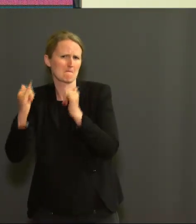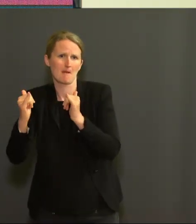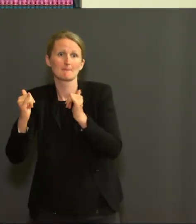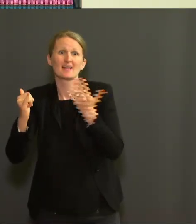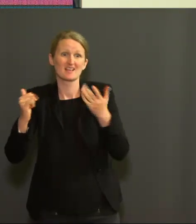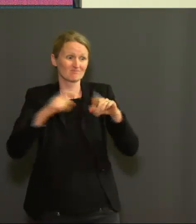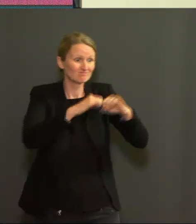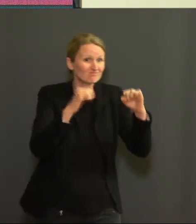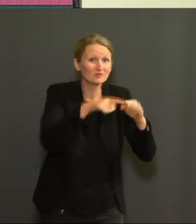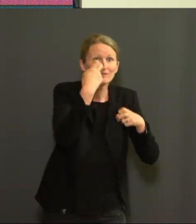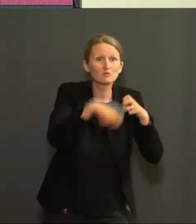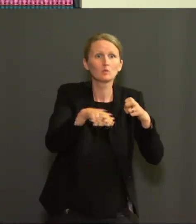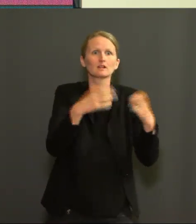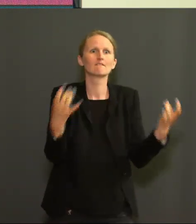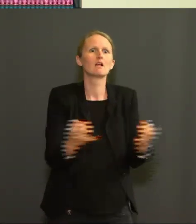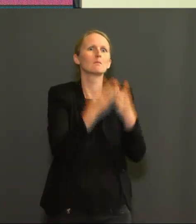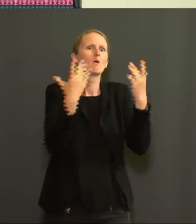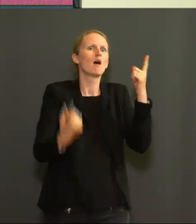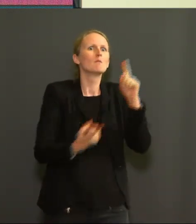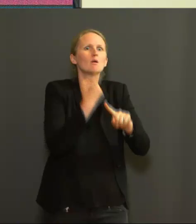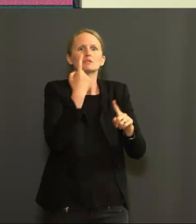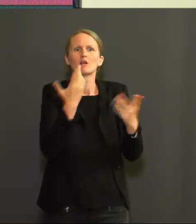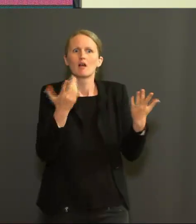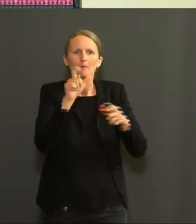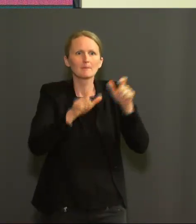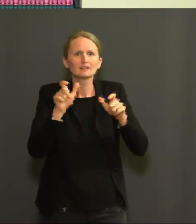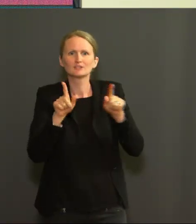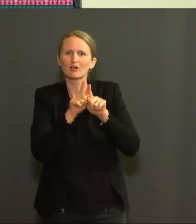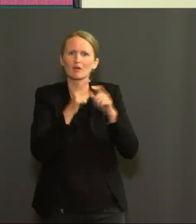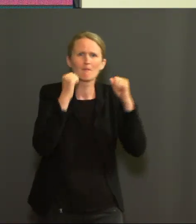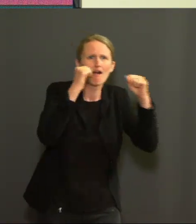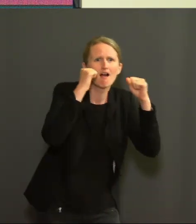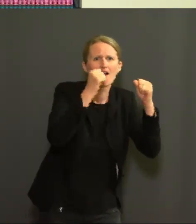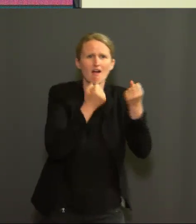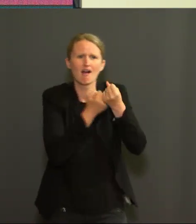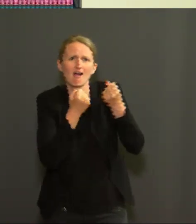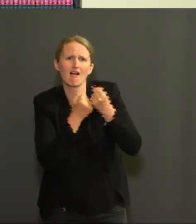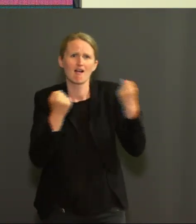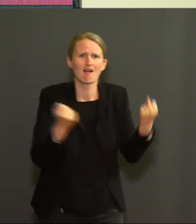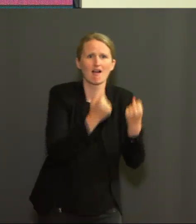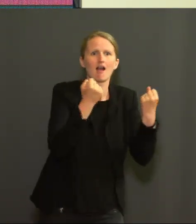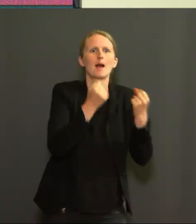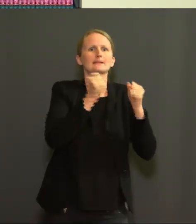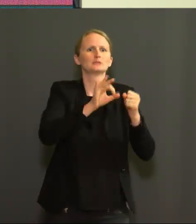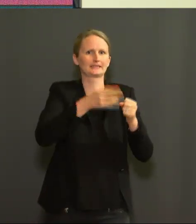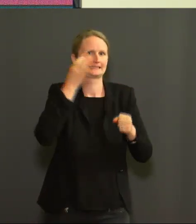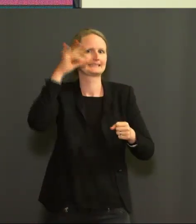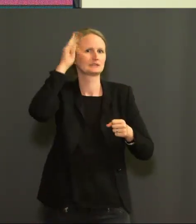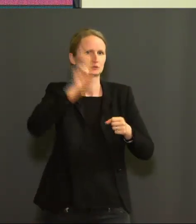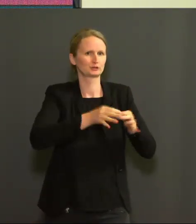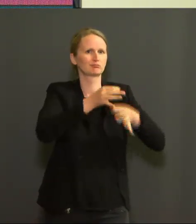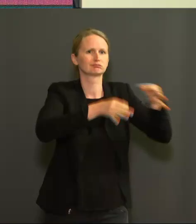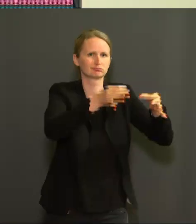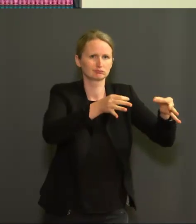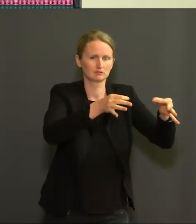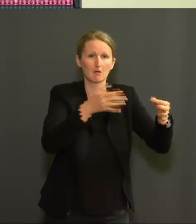événements, plus grands ils sont, plus à risque ils sont éventuellement de propagation du virus, que ce soit le variant Delta ou un